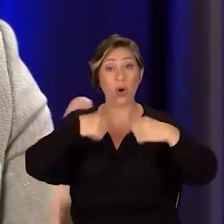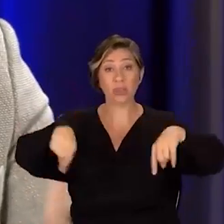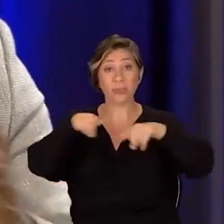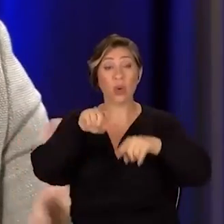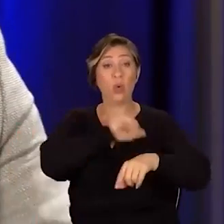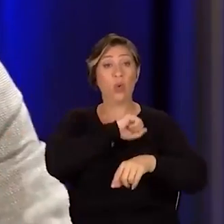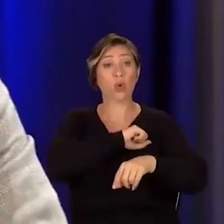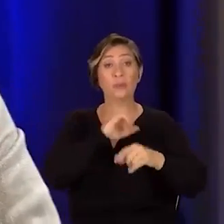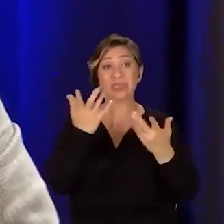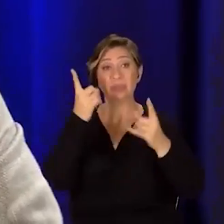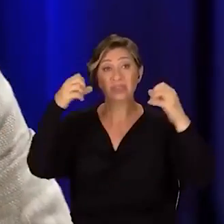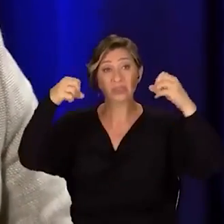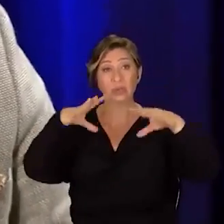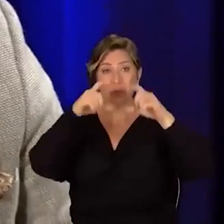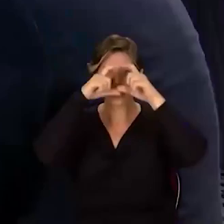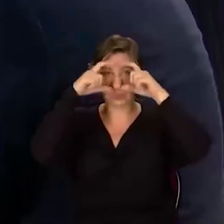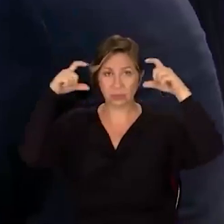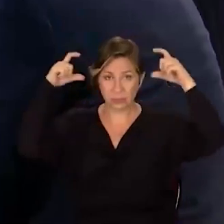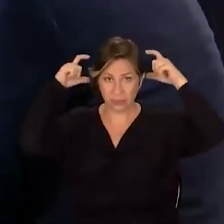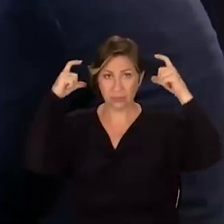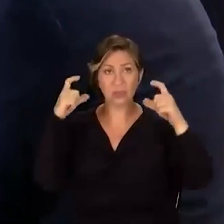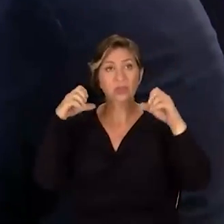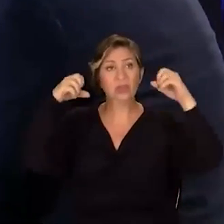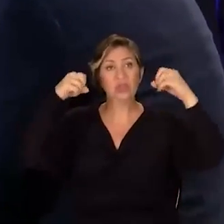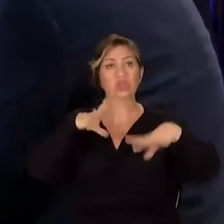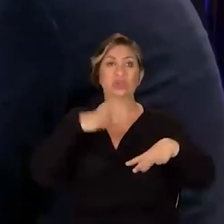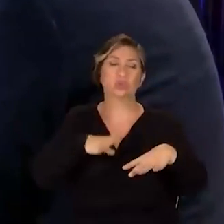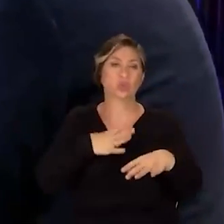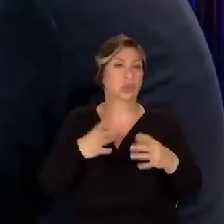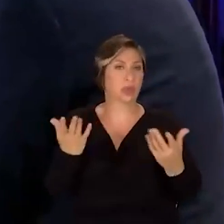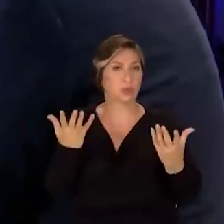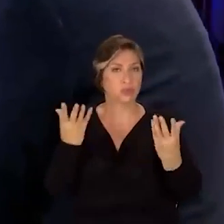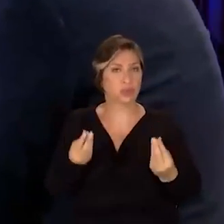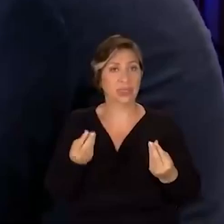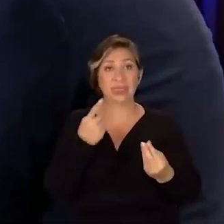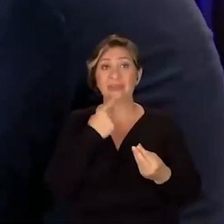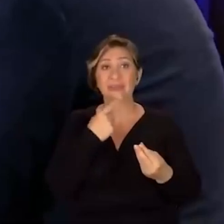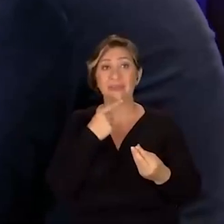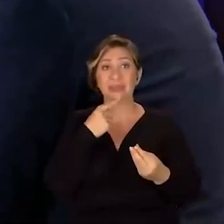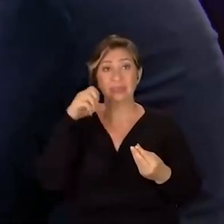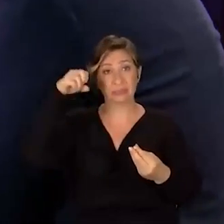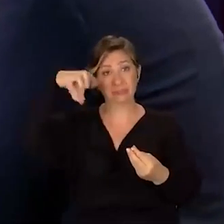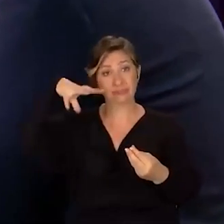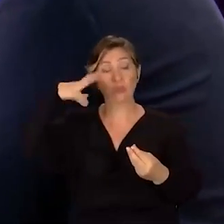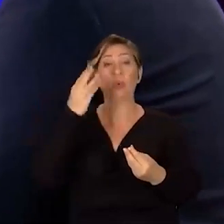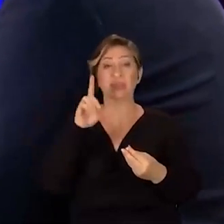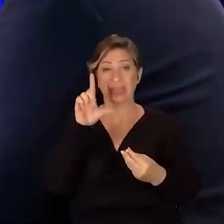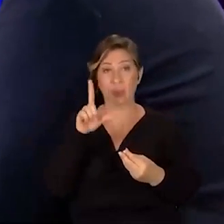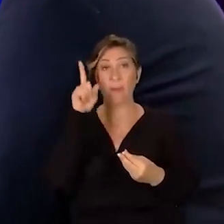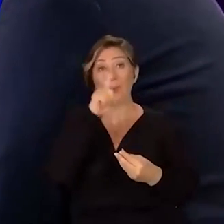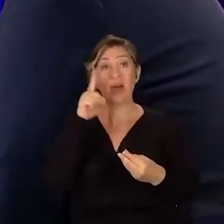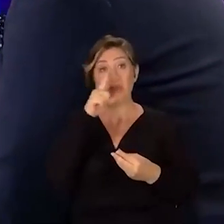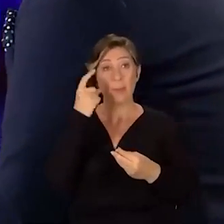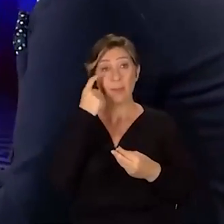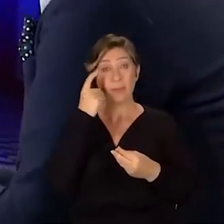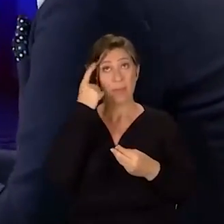hangi tarz ışık kullansın? Göz bandı bir tavsiye. Yok yok, ışık kullanmak istiyorsa o zaman kırmızı renk kullanmak gerekiyor. Evet, kırmızı yani mavi çünkü beyni